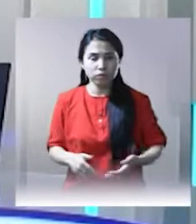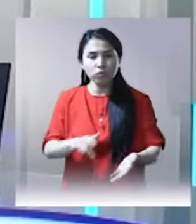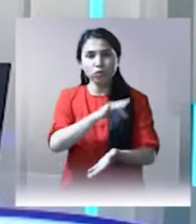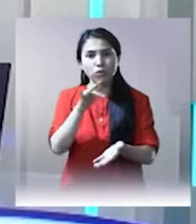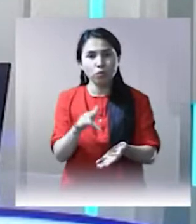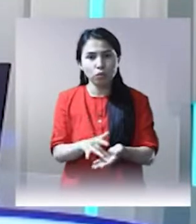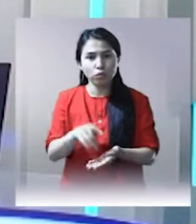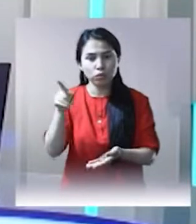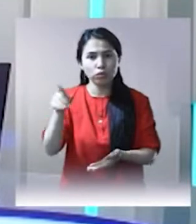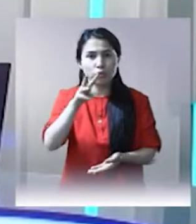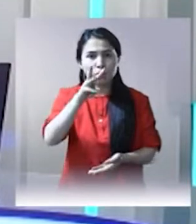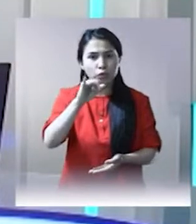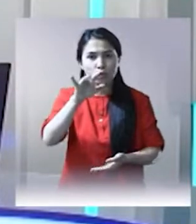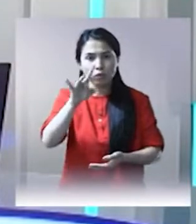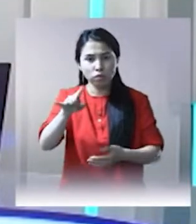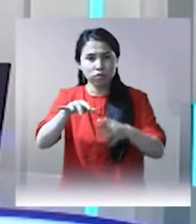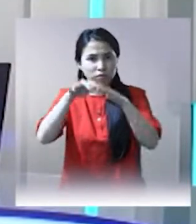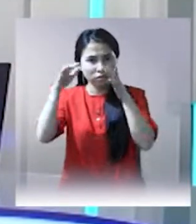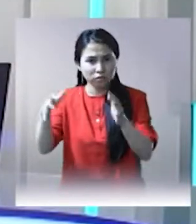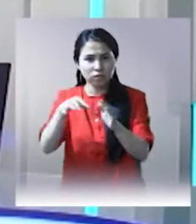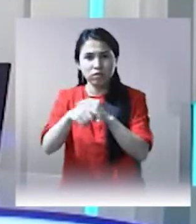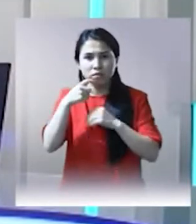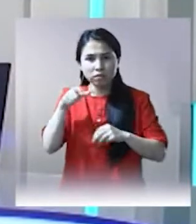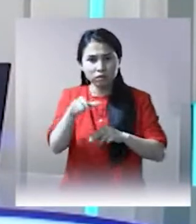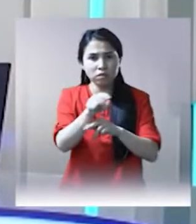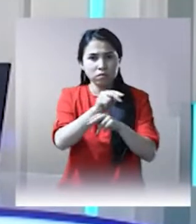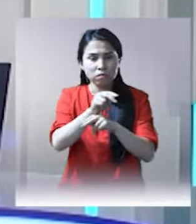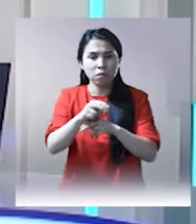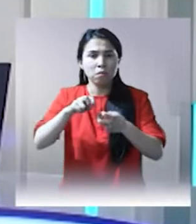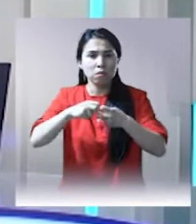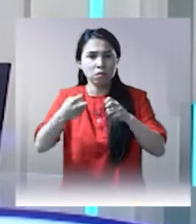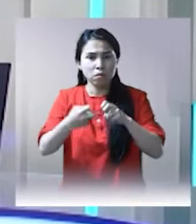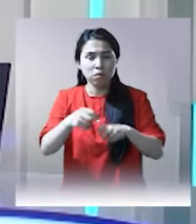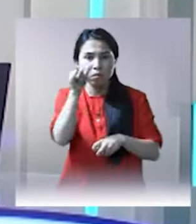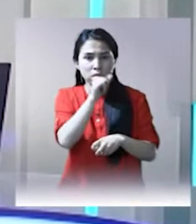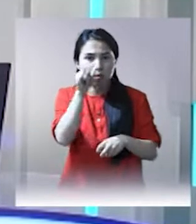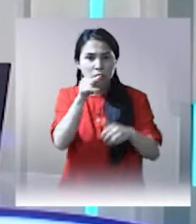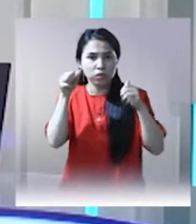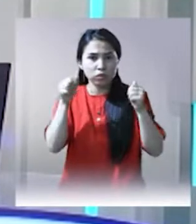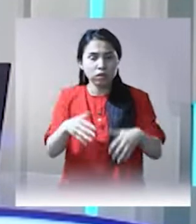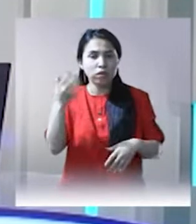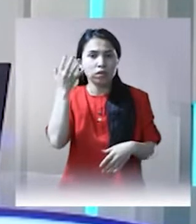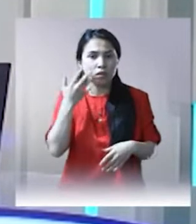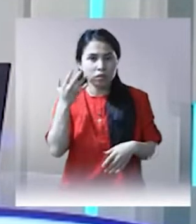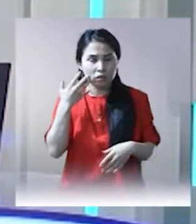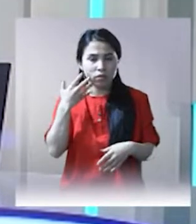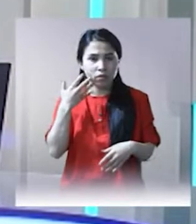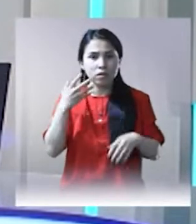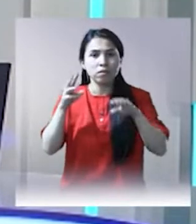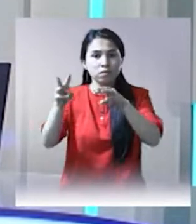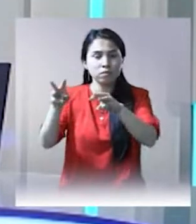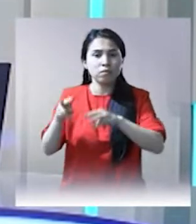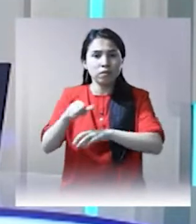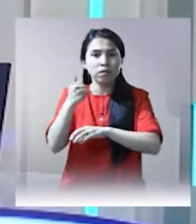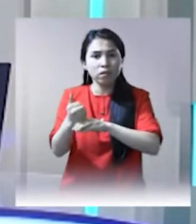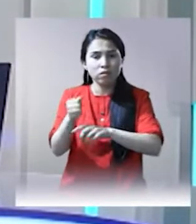қаладағы қоқыс пен жол жырының маңайындағы мәселелер әлі де шешімін түбегейлі таппай келе жатыр. Бұған дәлел ретінде шаһардың басшысы